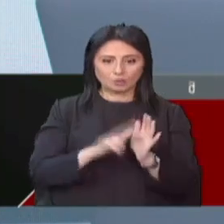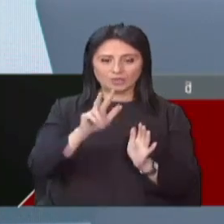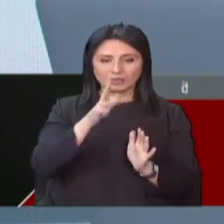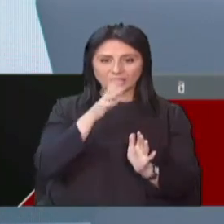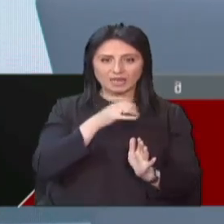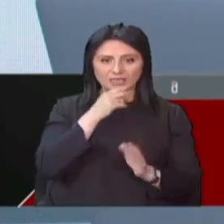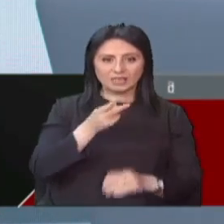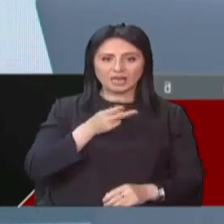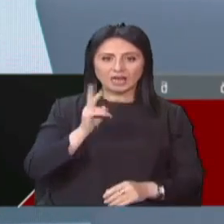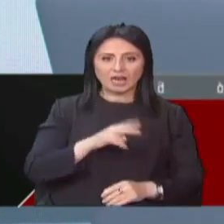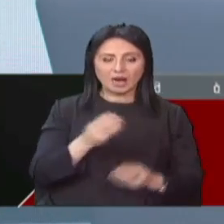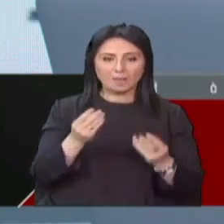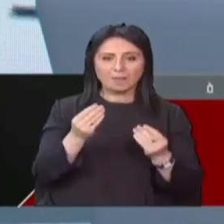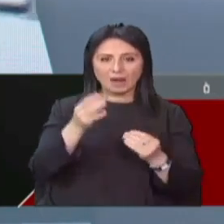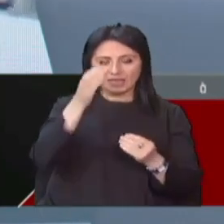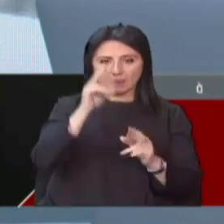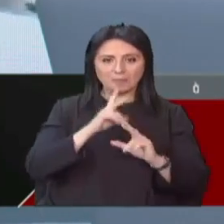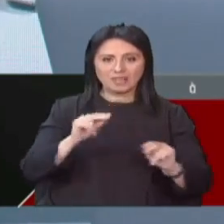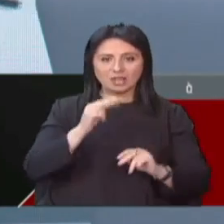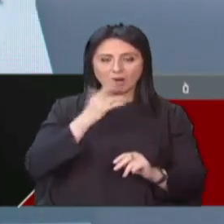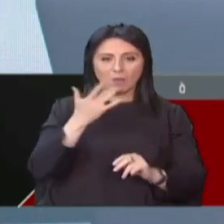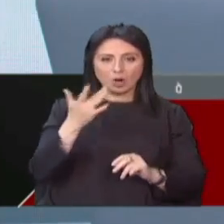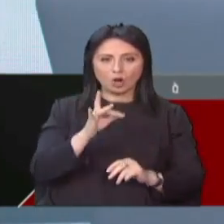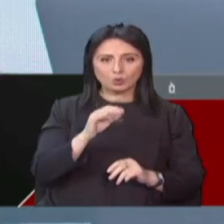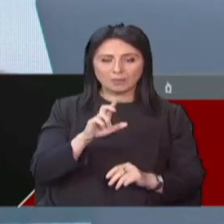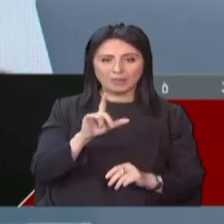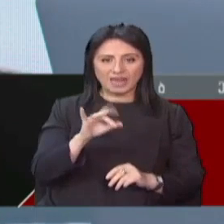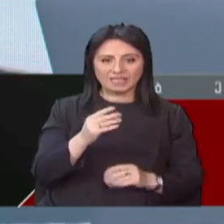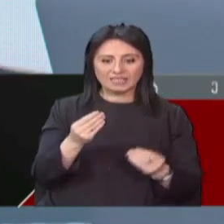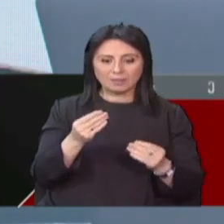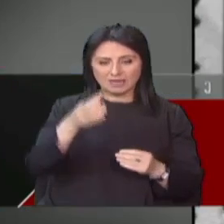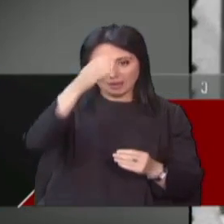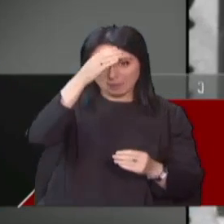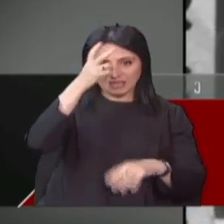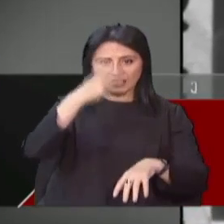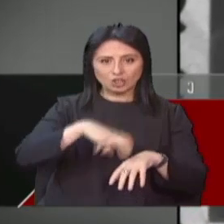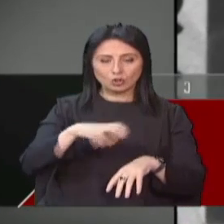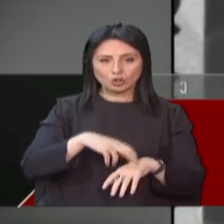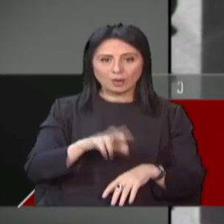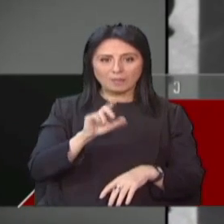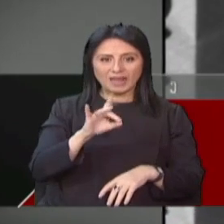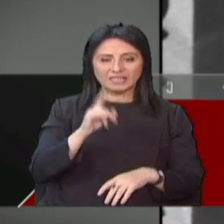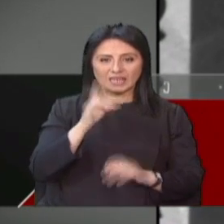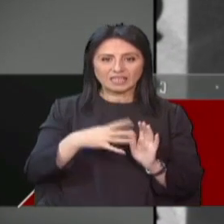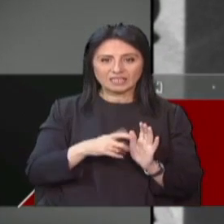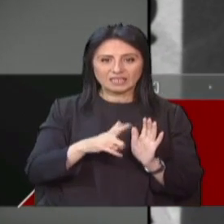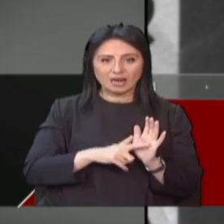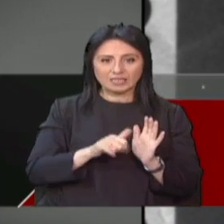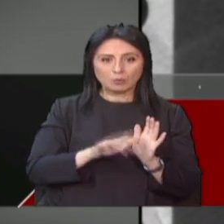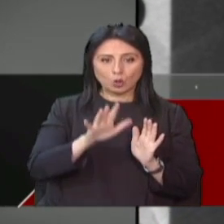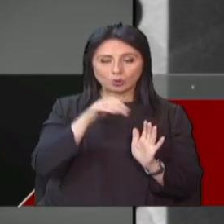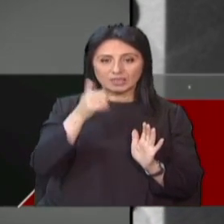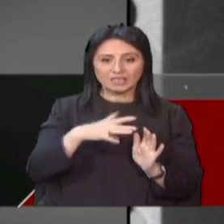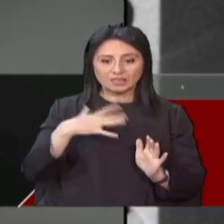93 სასახლეში გარდაიცვალა მათემატიკოსი, პედაგოგი და პოლიტიკოსი რუსუდან ბერიძე, მათემატიკის მეცნიერებათა დოქტორი რუსუდან ბერიძე 1975